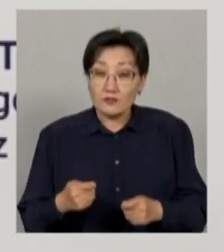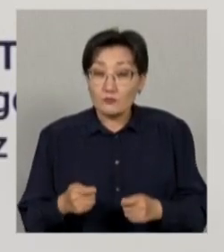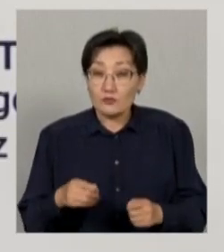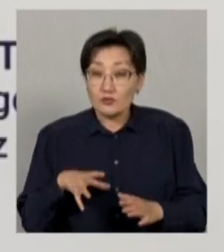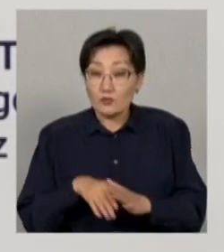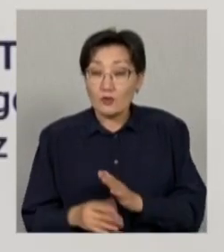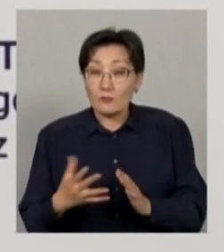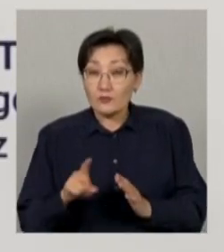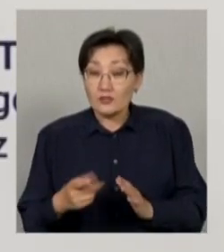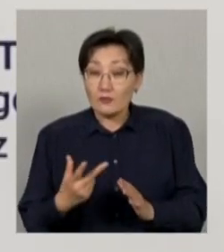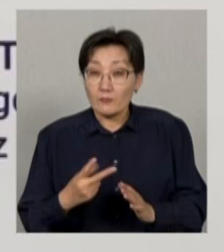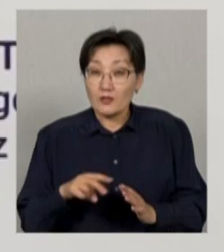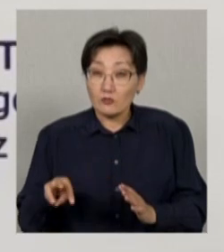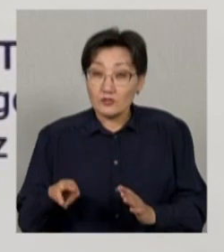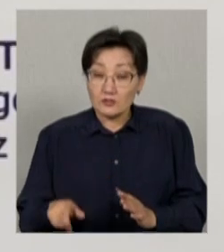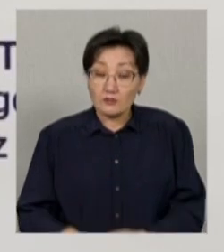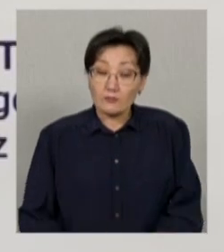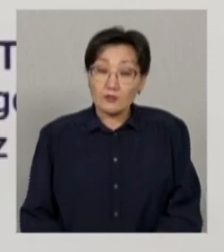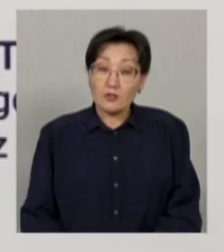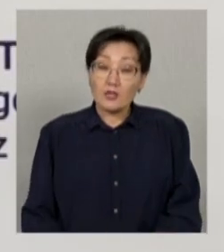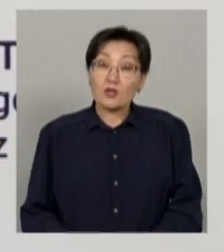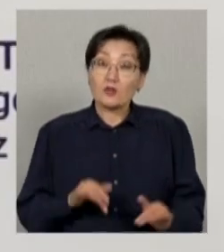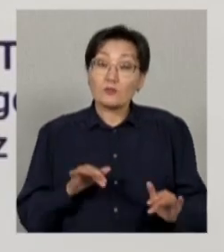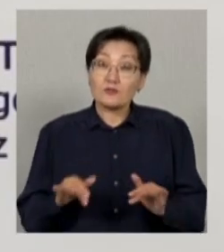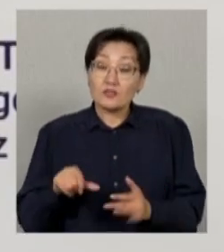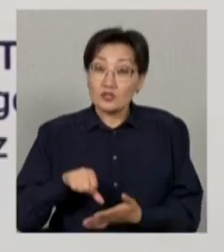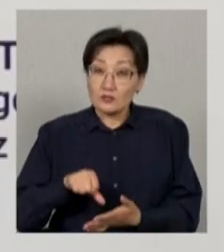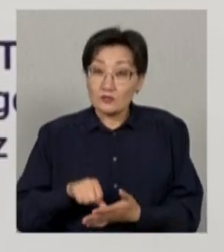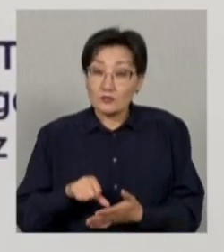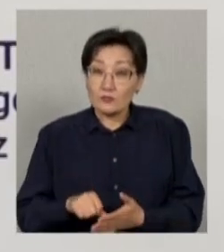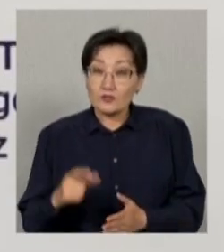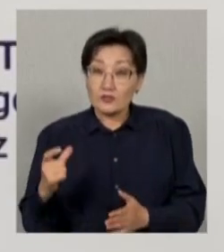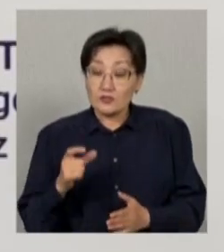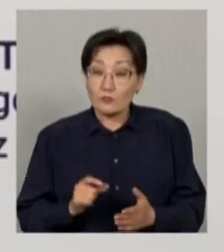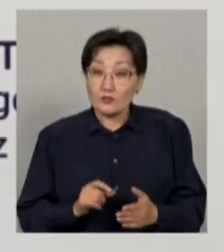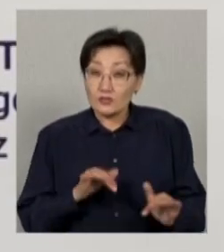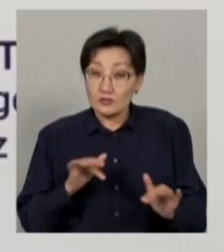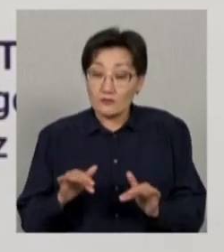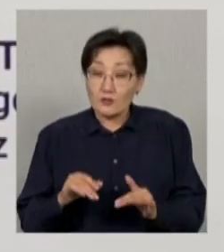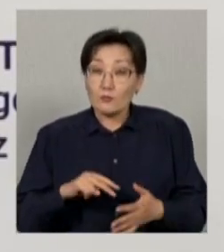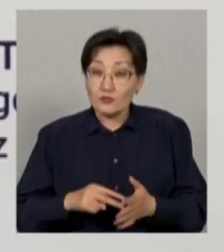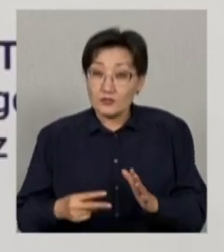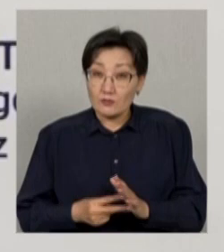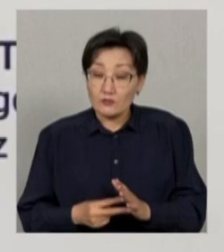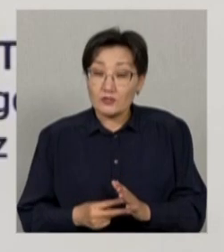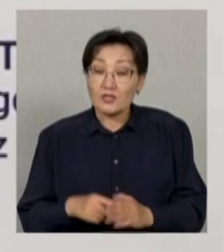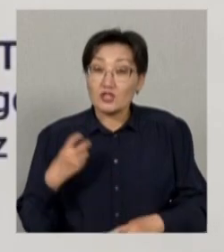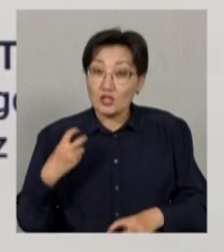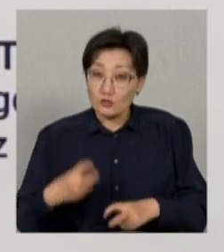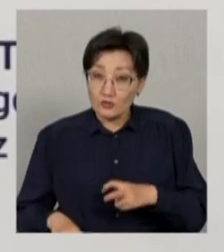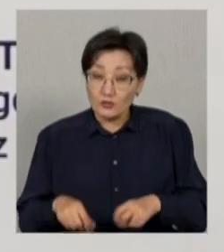составила 5,2 миллиона тенге. В действиях участника внешнеэкономической деятельности усматриваются признаки